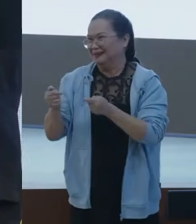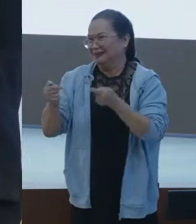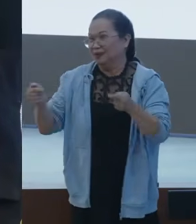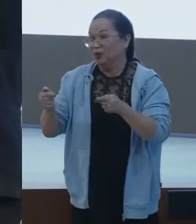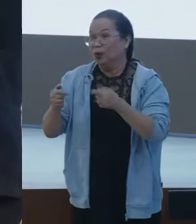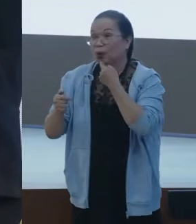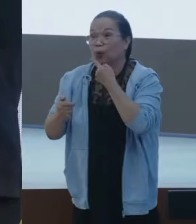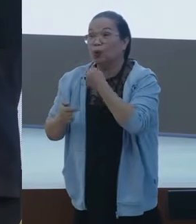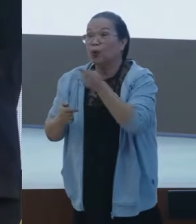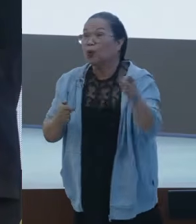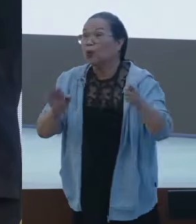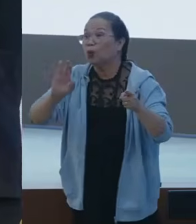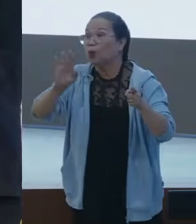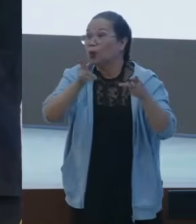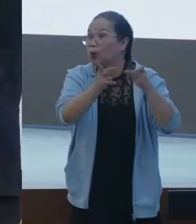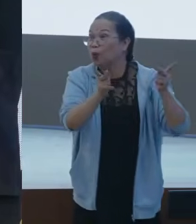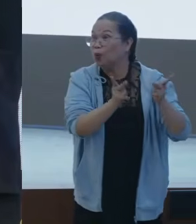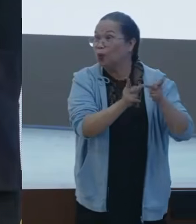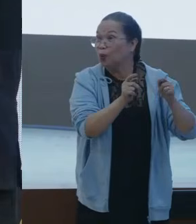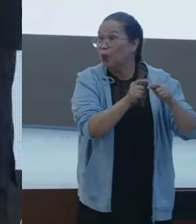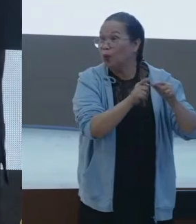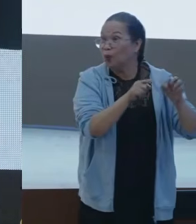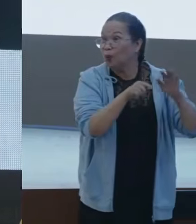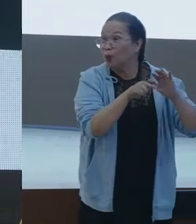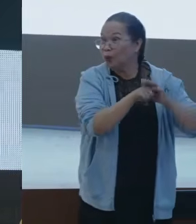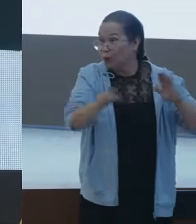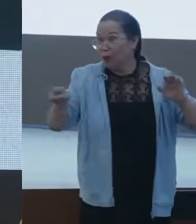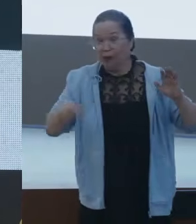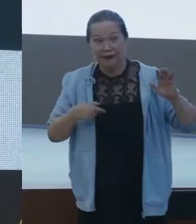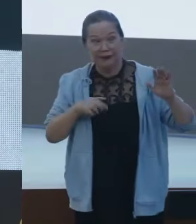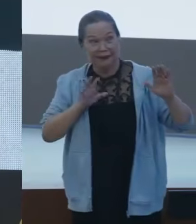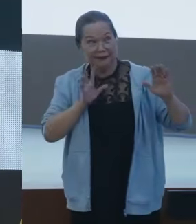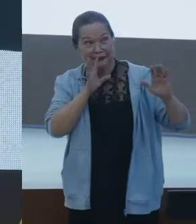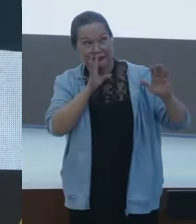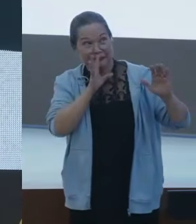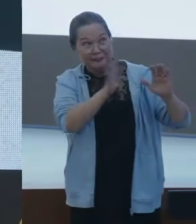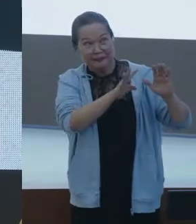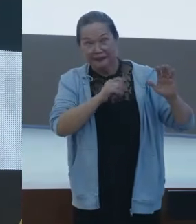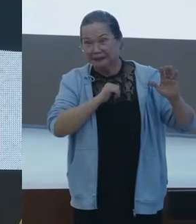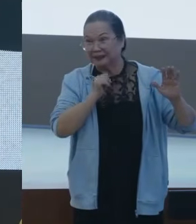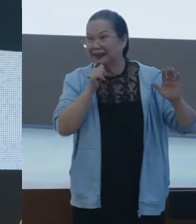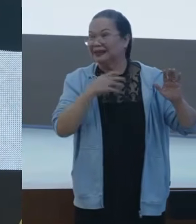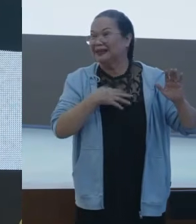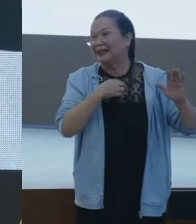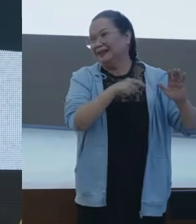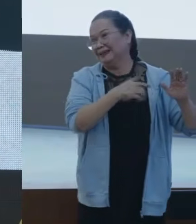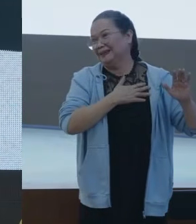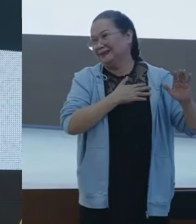Sino ba ang inyong Nineveh? Tatakbuhan niyo ba ang misyon na binigay ng Panginoon sa inyo?